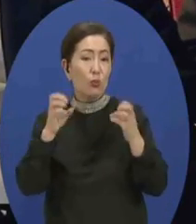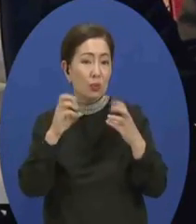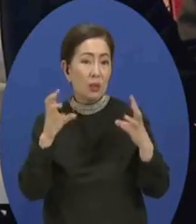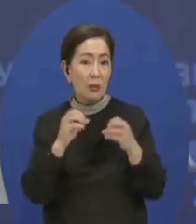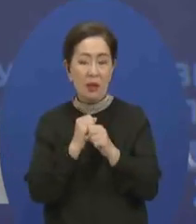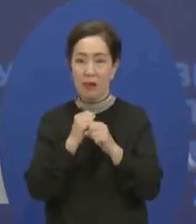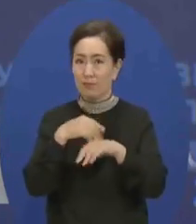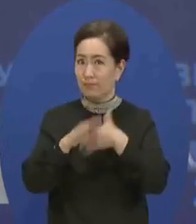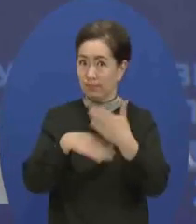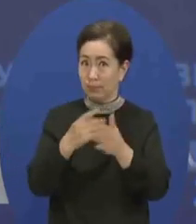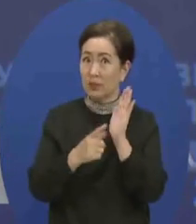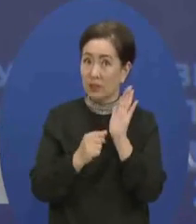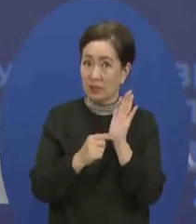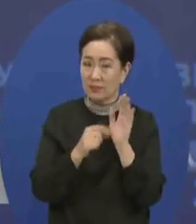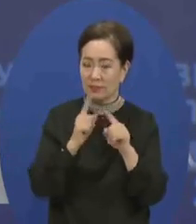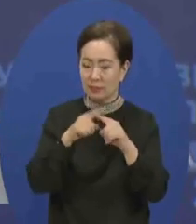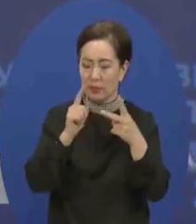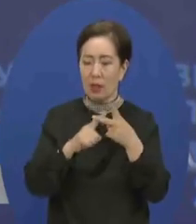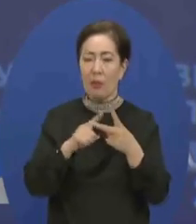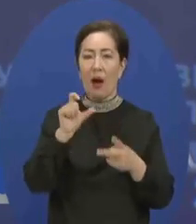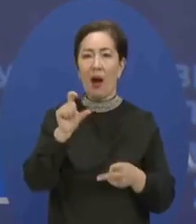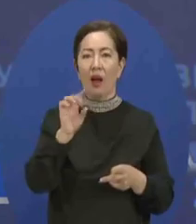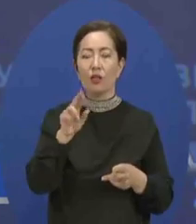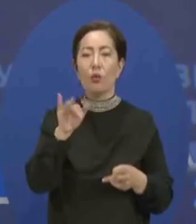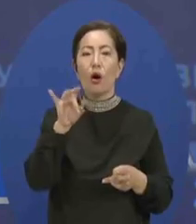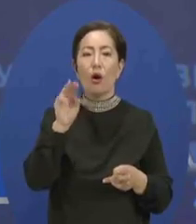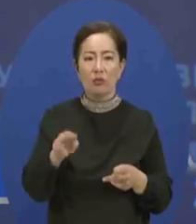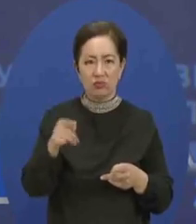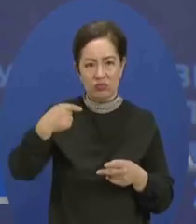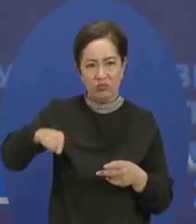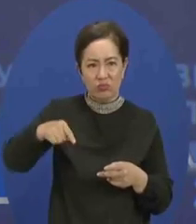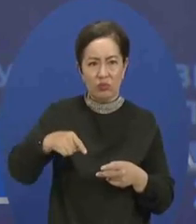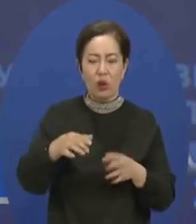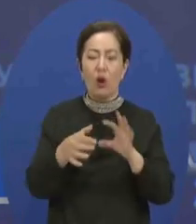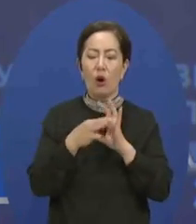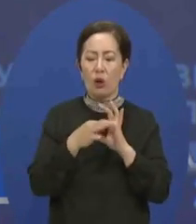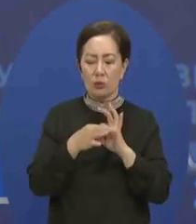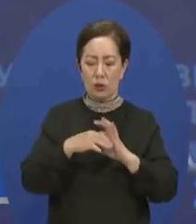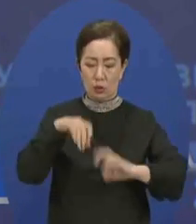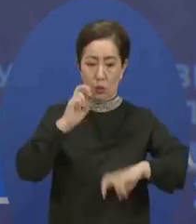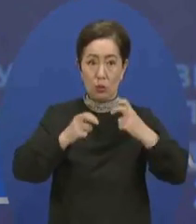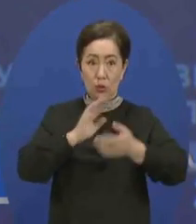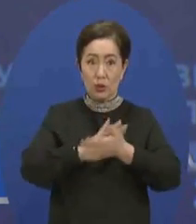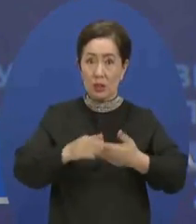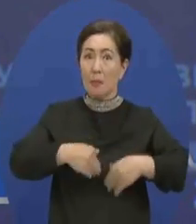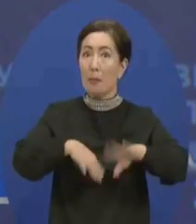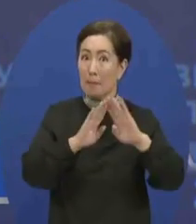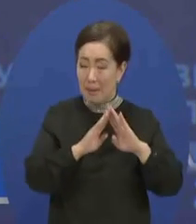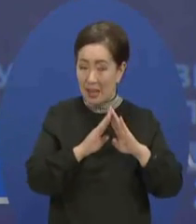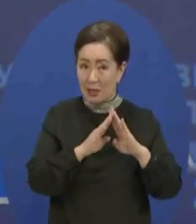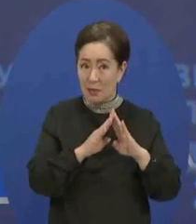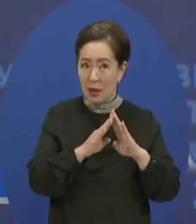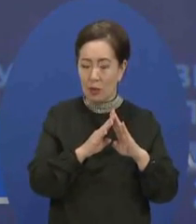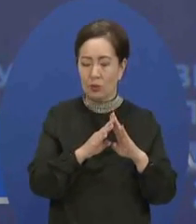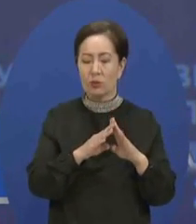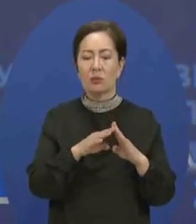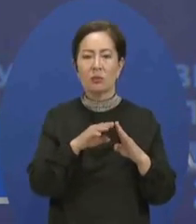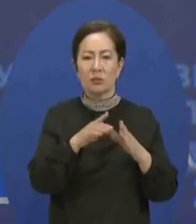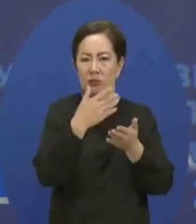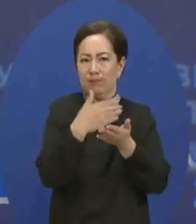эрчимжүүлэхийн зэрэгцээ экспортын чиглэлтэй боловсруулах үйлдвэрүүдийг шинээр барьж байгуулан ажлын байрыг олноор бий